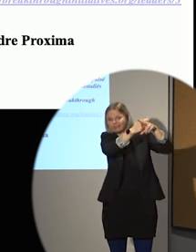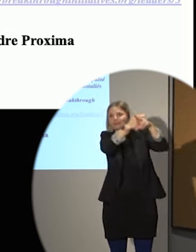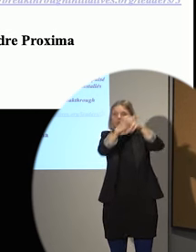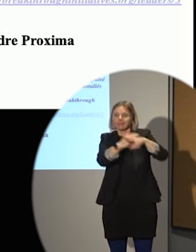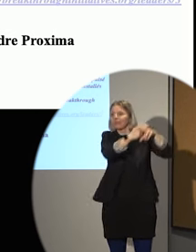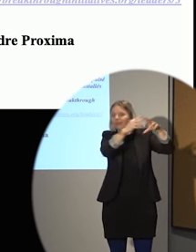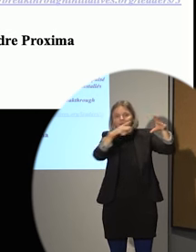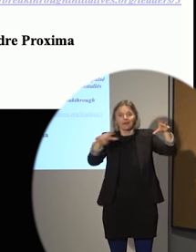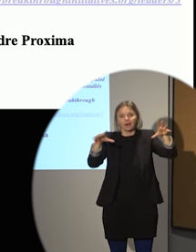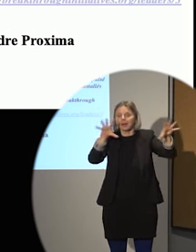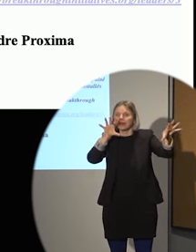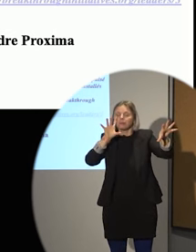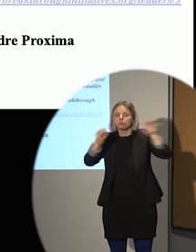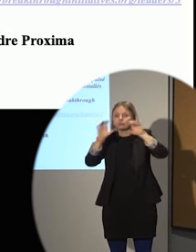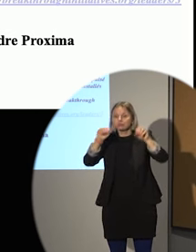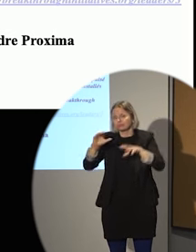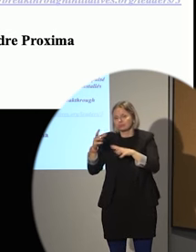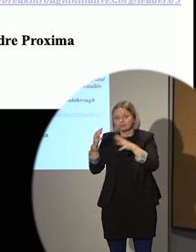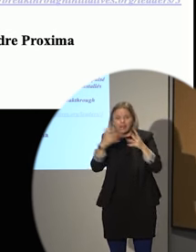même Uranus dans le cas de l'une d'entre elles.